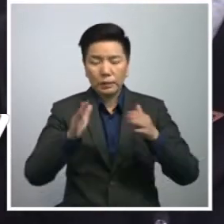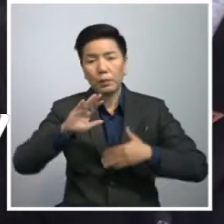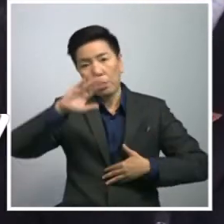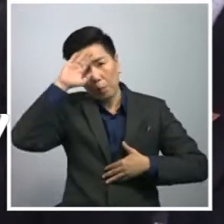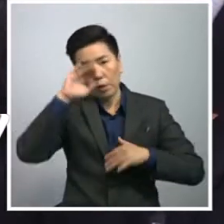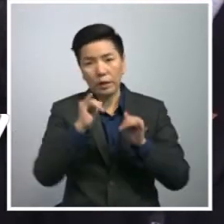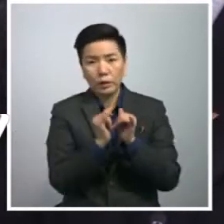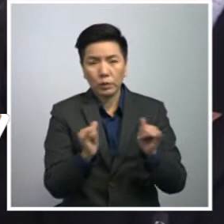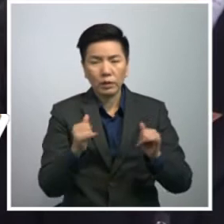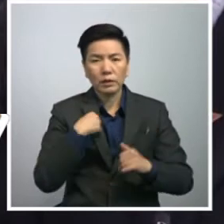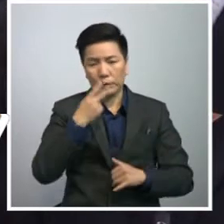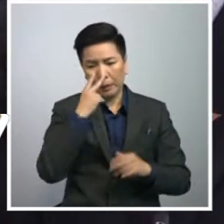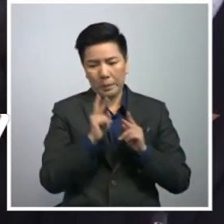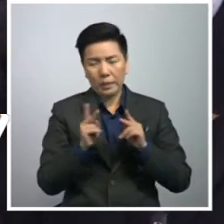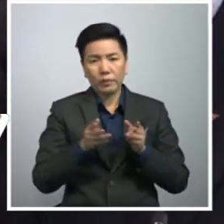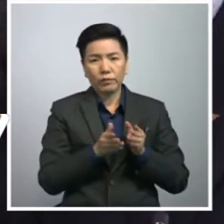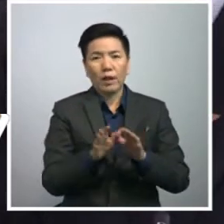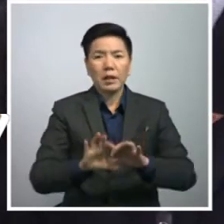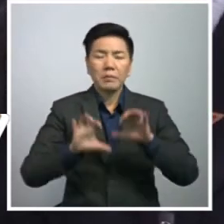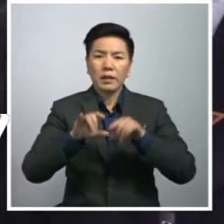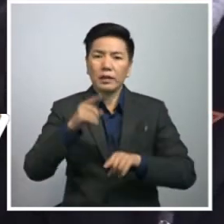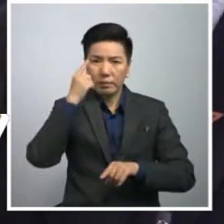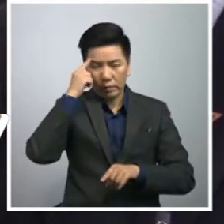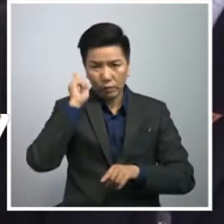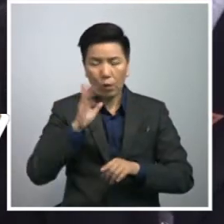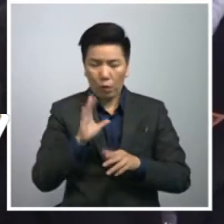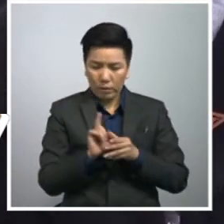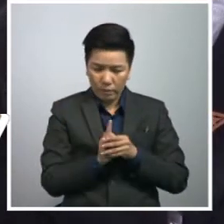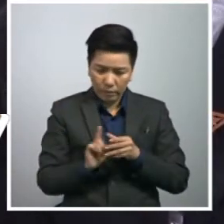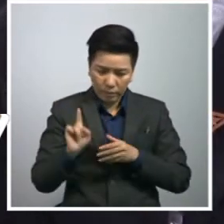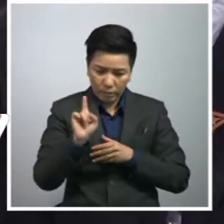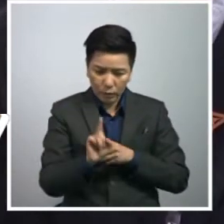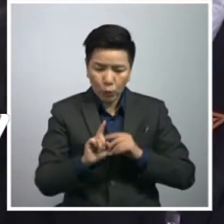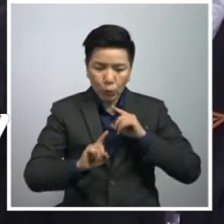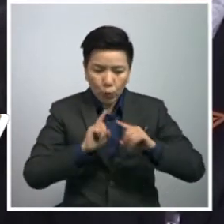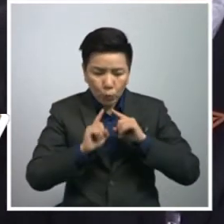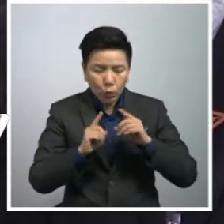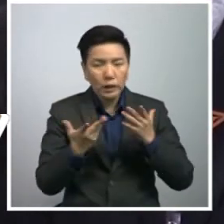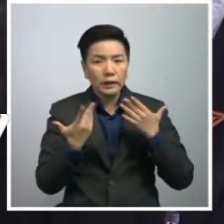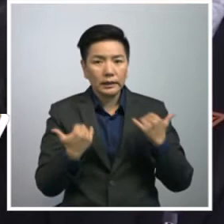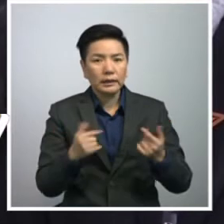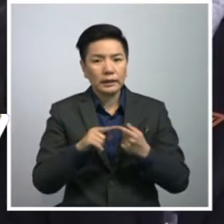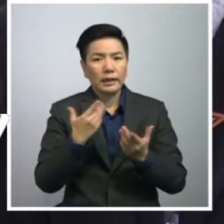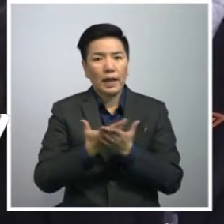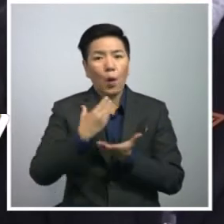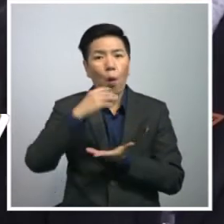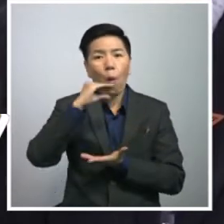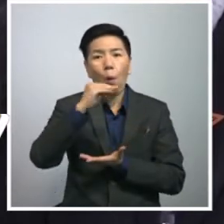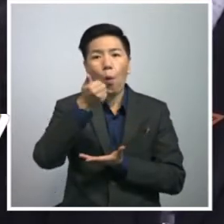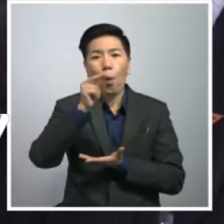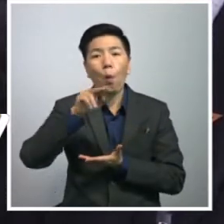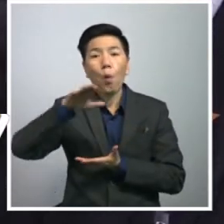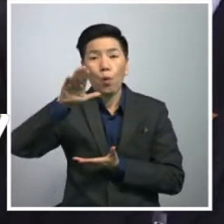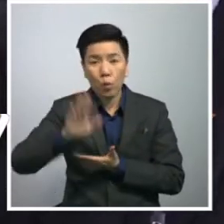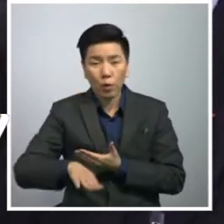ยซึ่งเห็นว่ากรรมาธิการซีกรัฐบาลควรจะส่งผู้แทนเกี่ยวข้องนะครับเข้าหาหรือว่าควรจะโอนงบประมาณที่ตัดลด